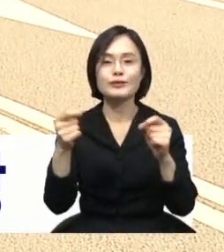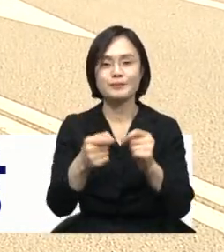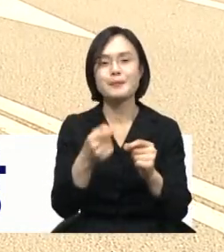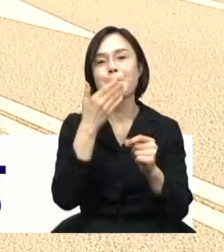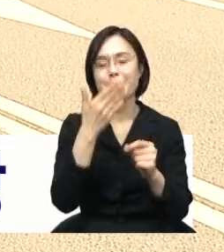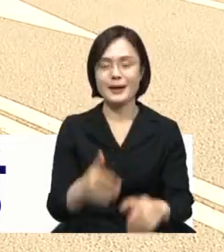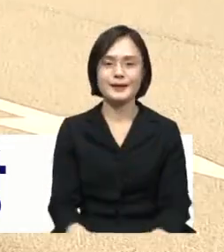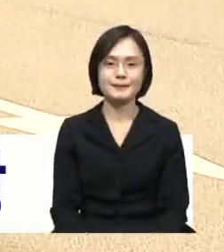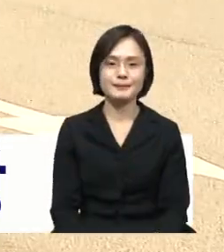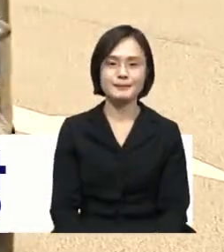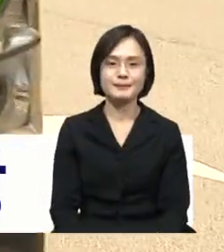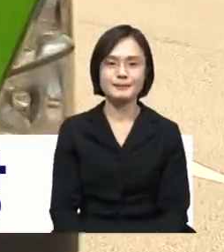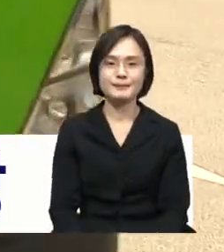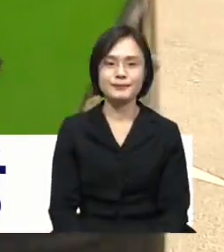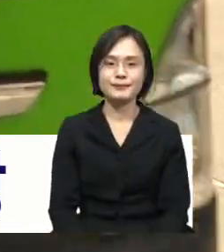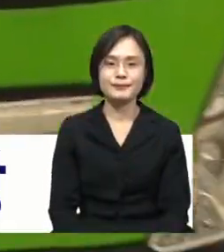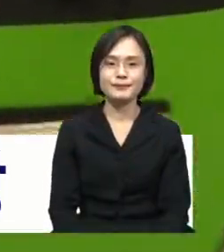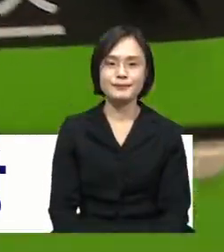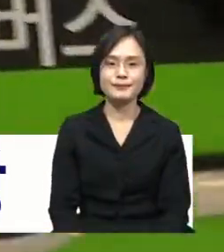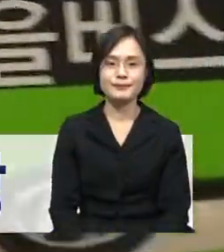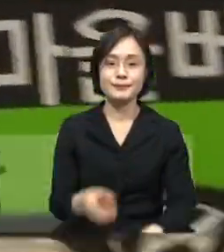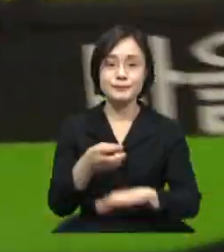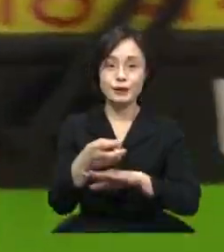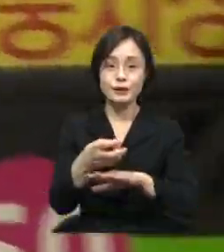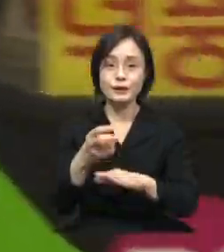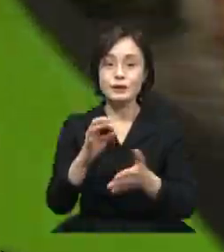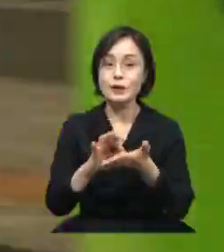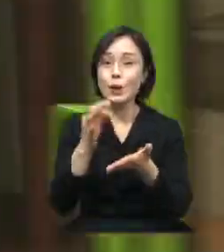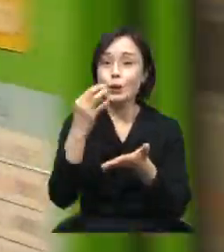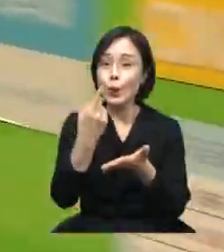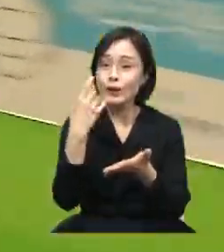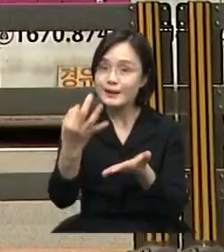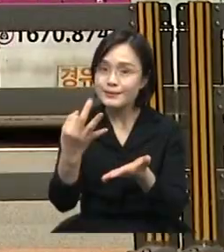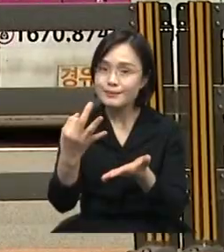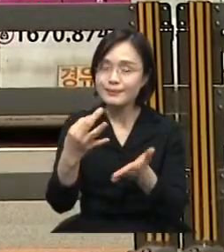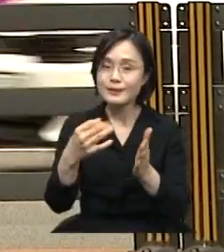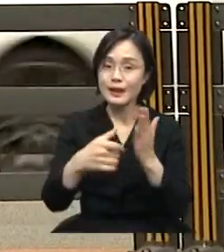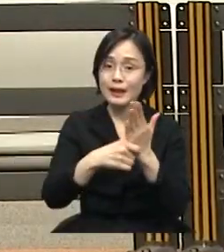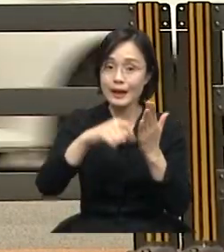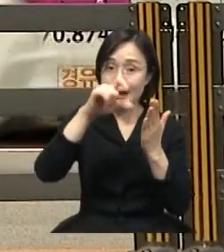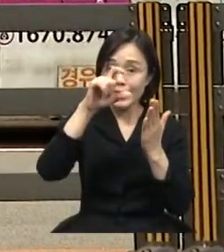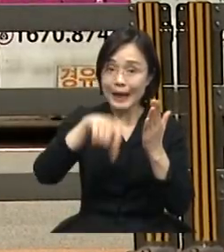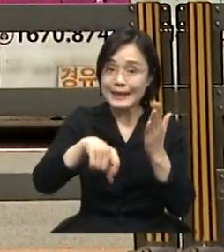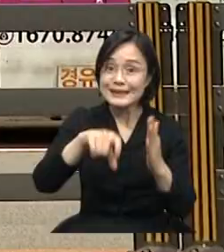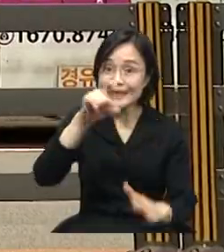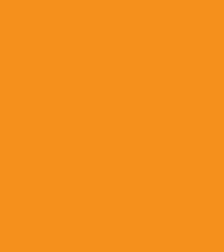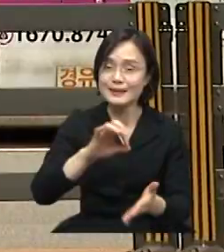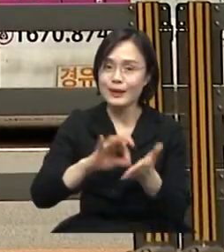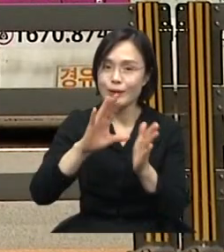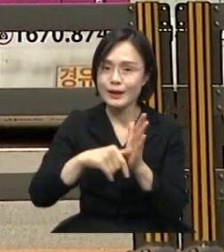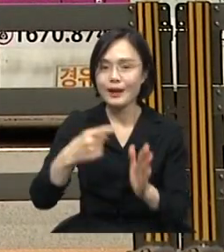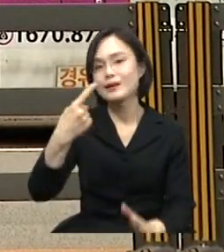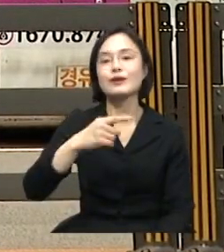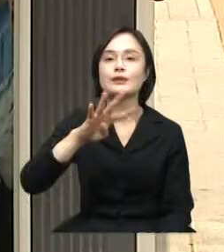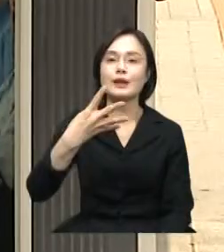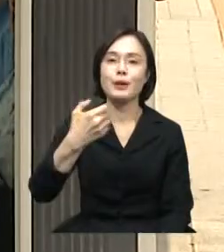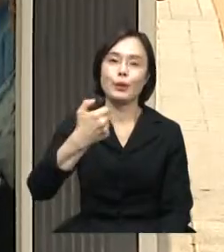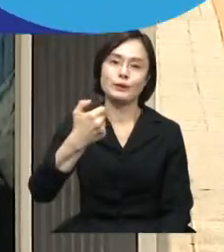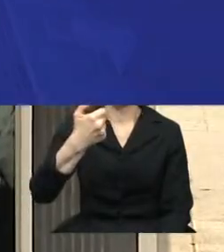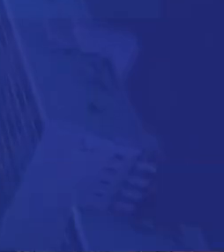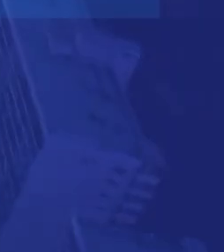예상하고 있습니다 한편 버스 이용 요금은 교통카드 사용 시 종전과 같은 1원입금